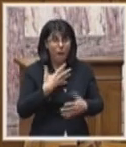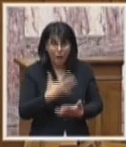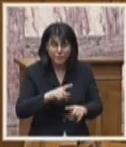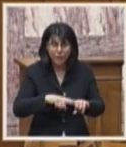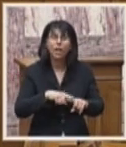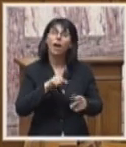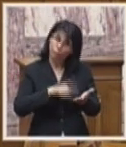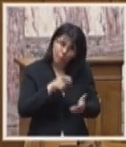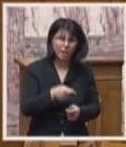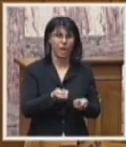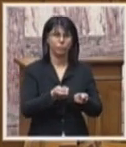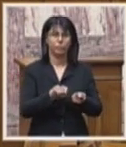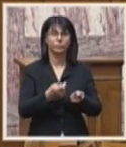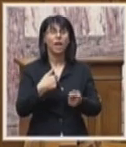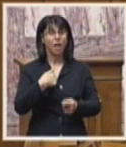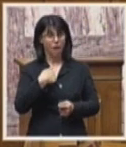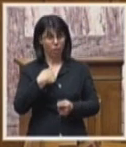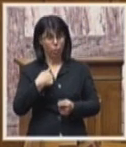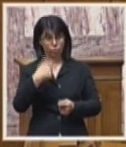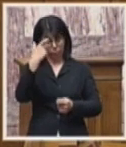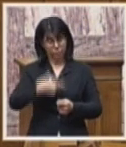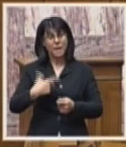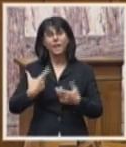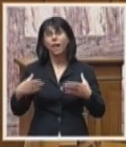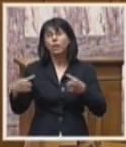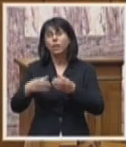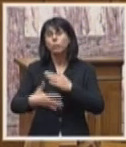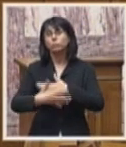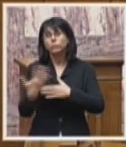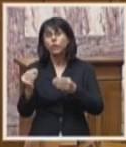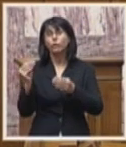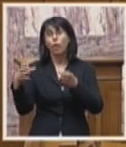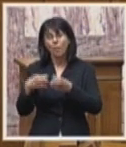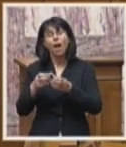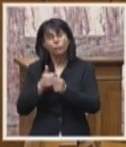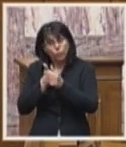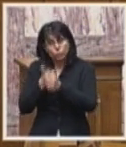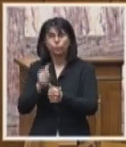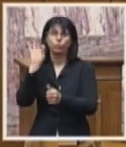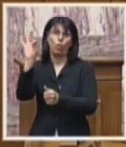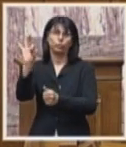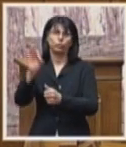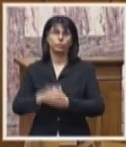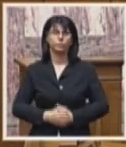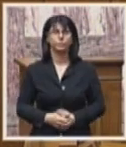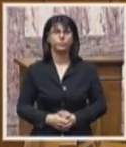Αυτό το πατριωτικό καθήκον εγώ και η παράταξη, η κοινωνιστική αυτή ομάδα, αυτό υπηρετεί.